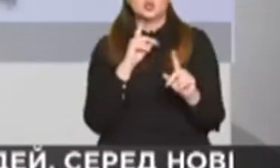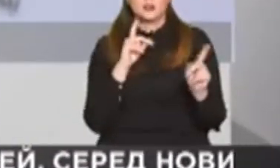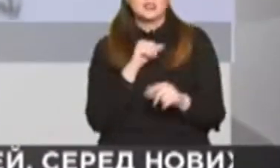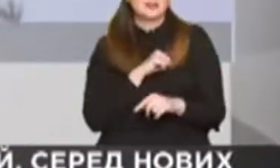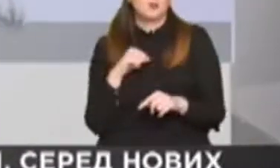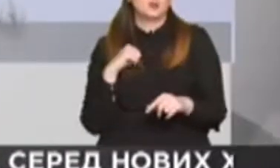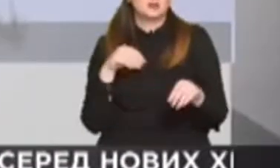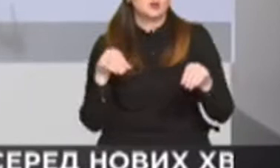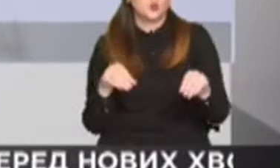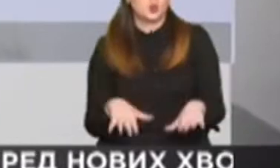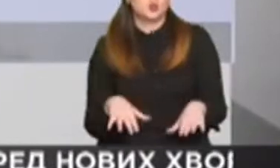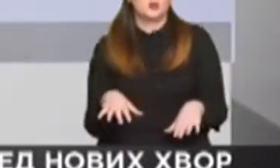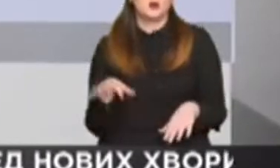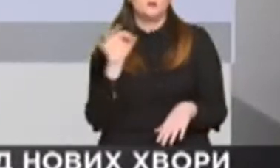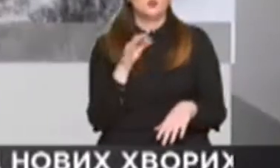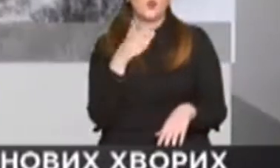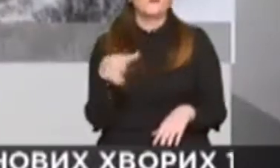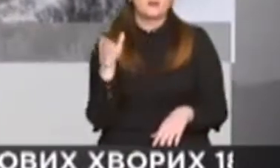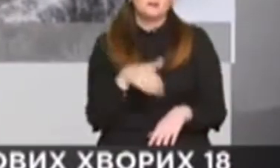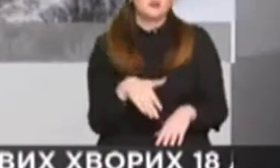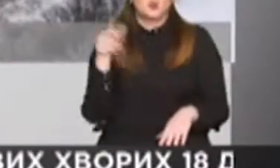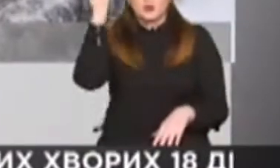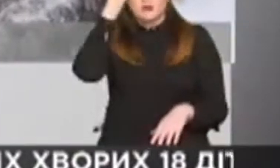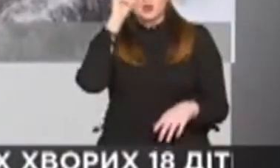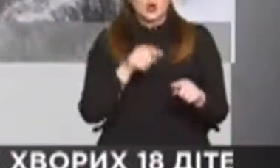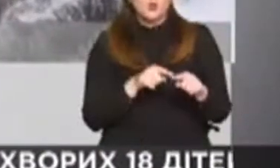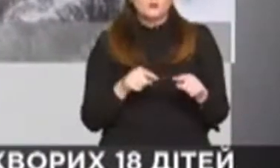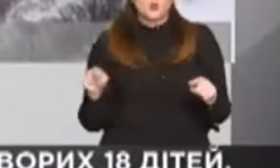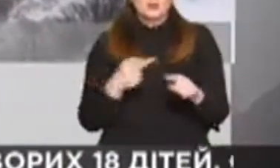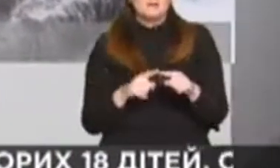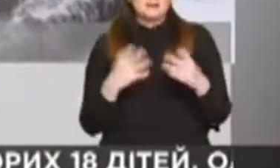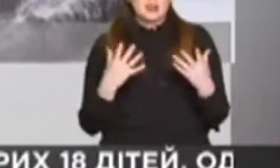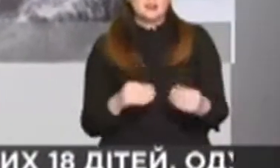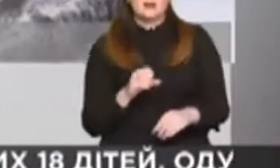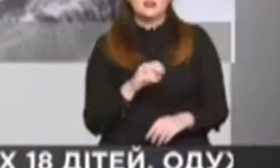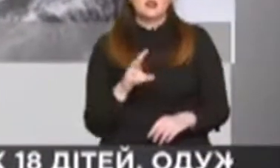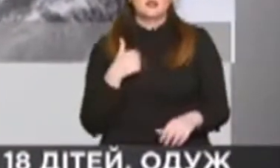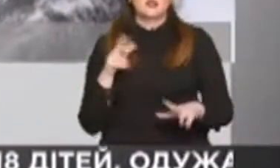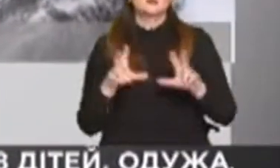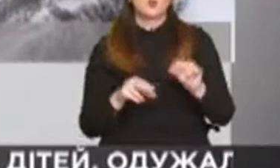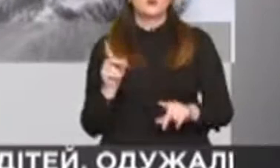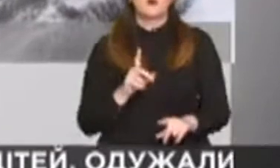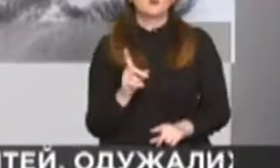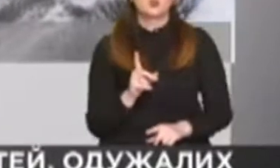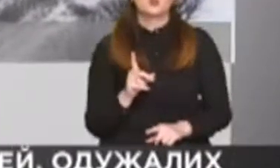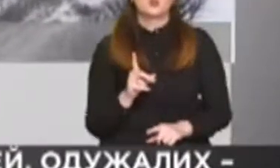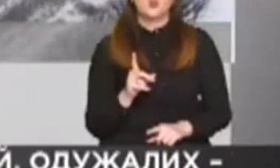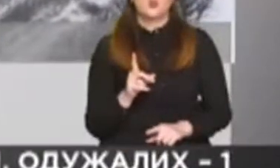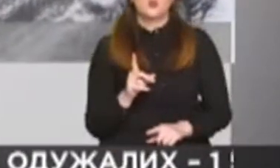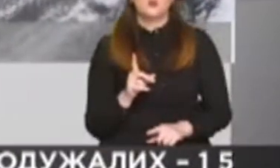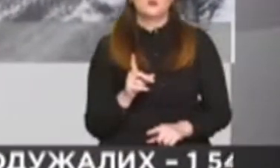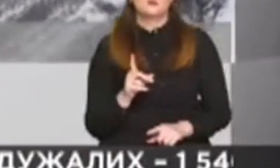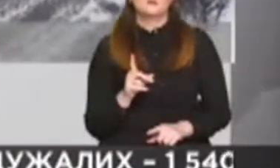приймати рішення про відміну навчального процесу в цей день. Але я сподіваюся, що